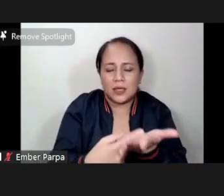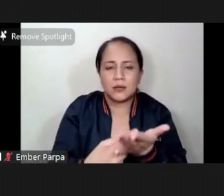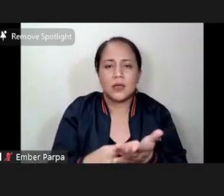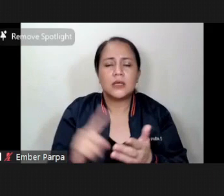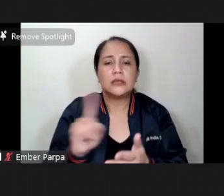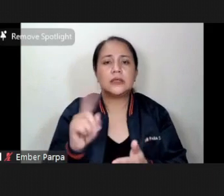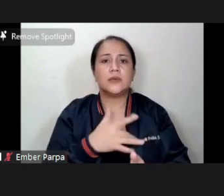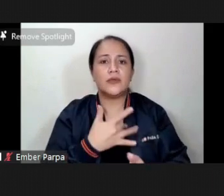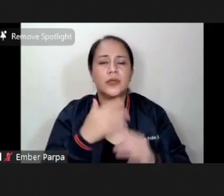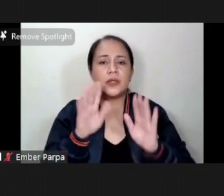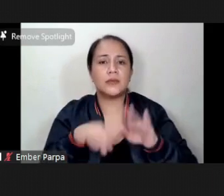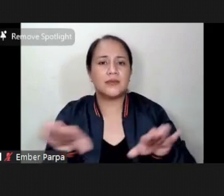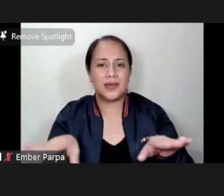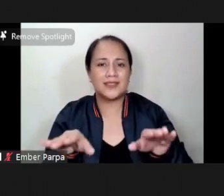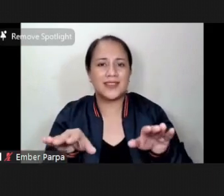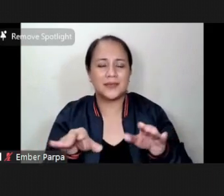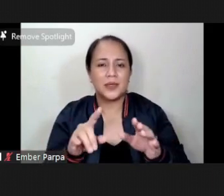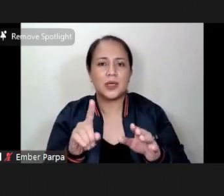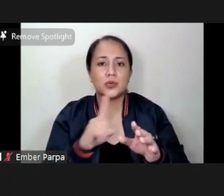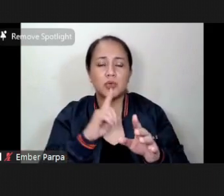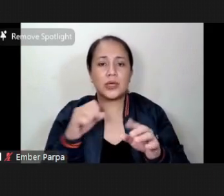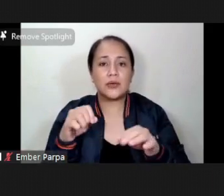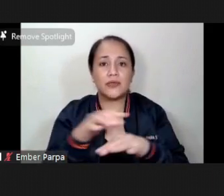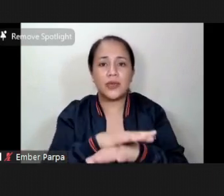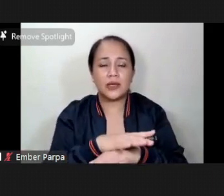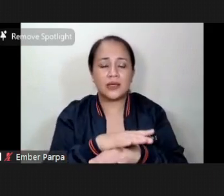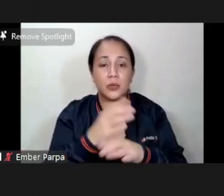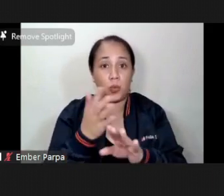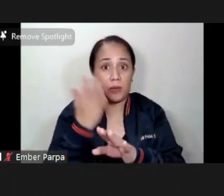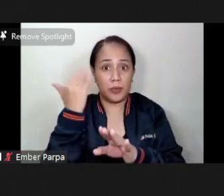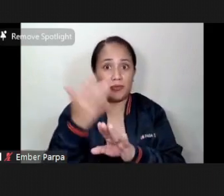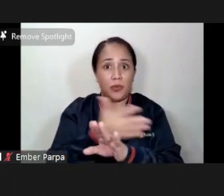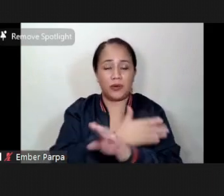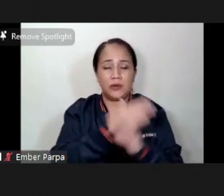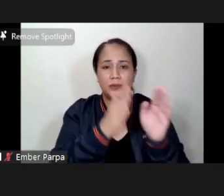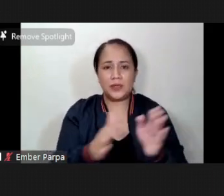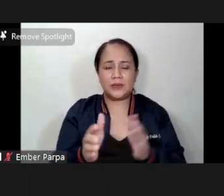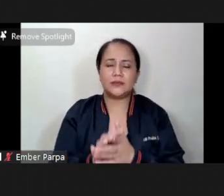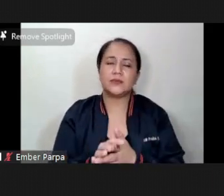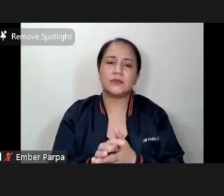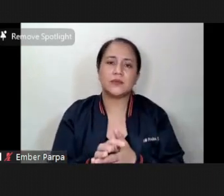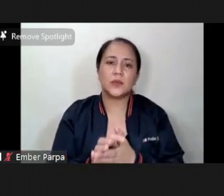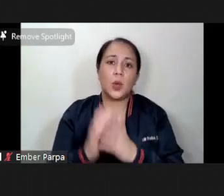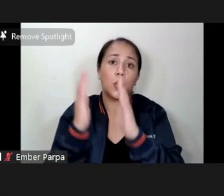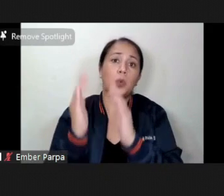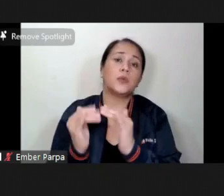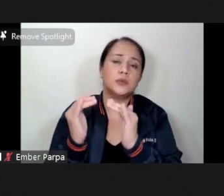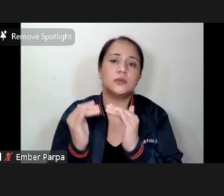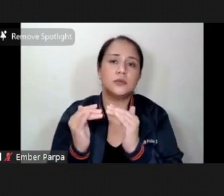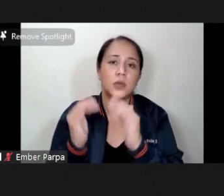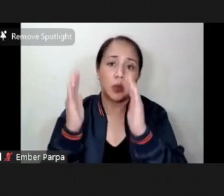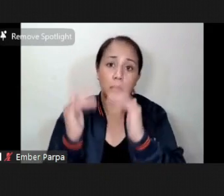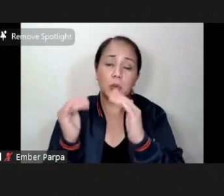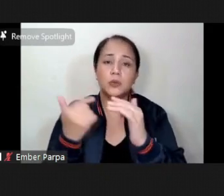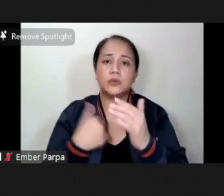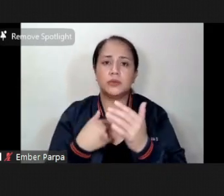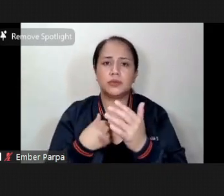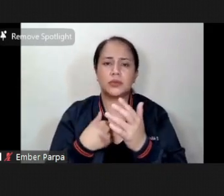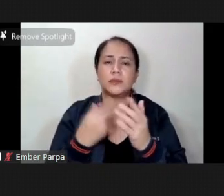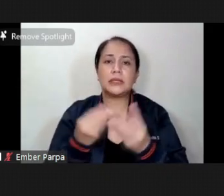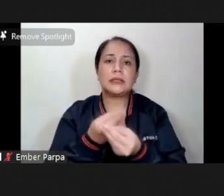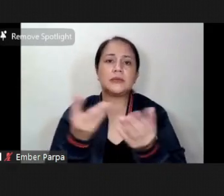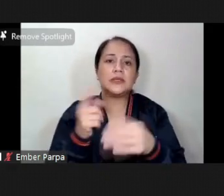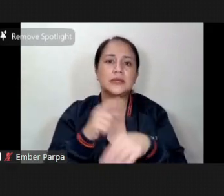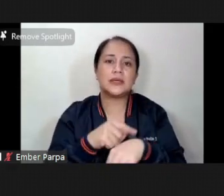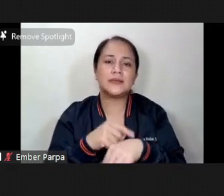din ng mga bata yung mga effect nga nung naging planning nila. Unta kanang maghatagid sila og time